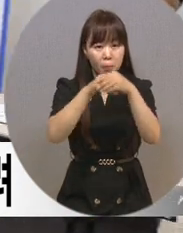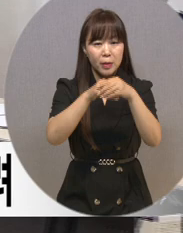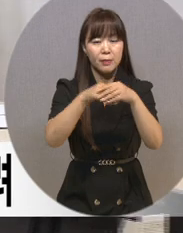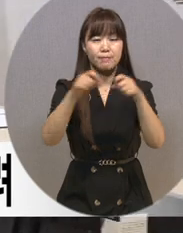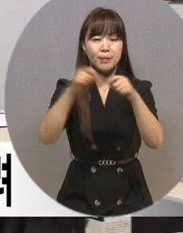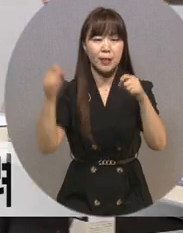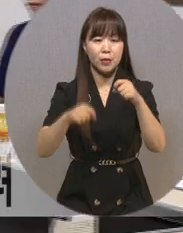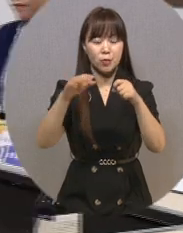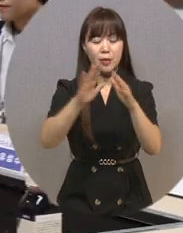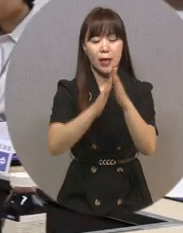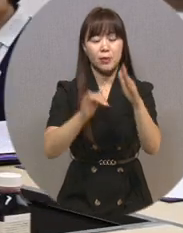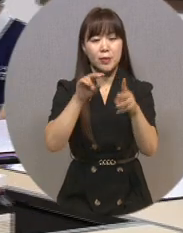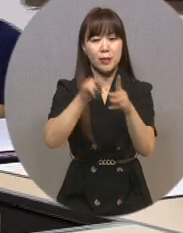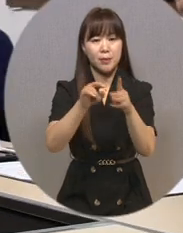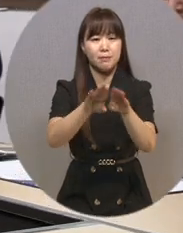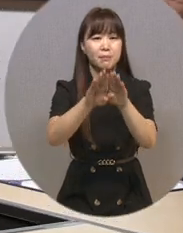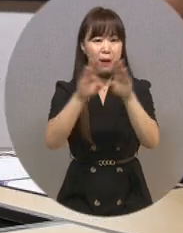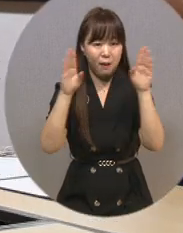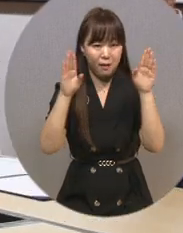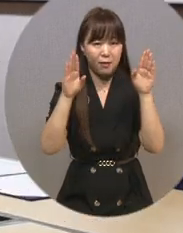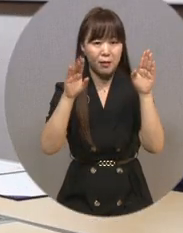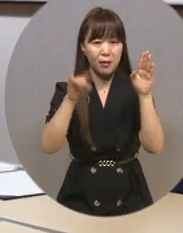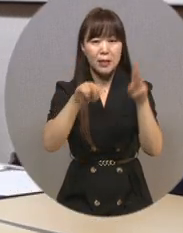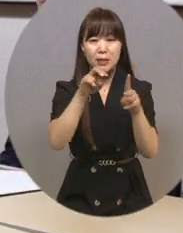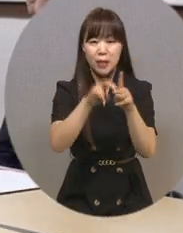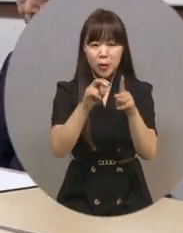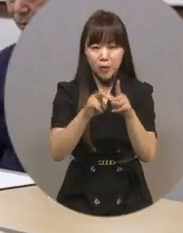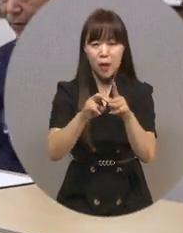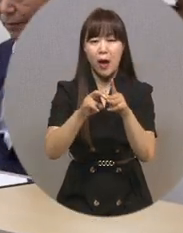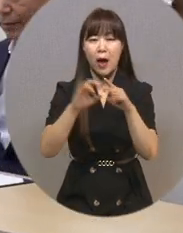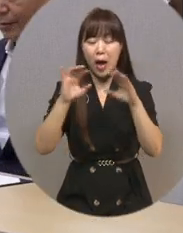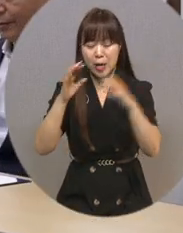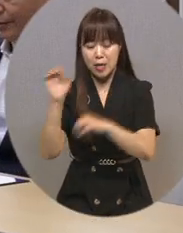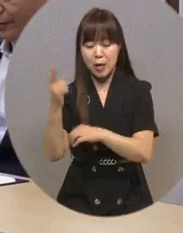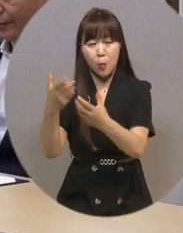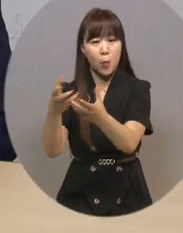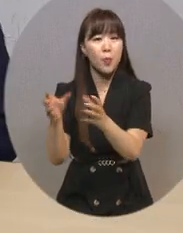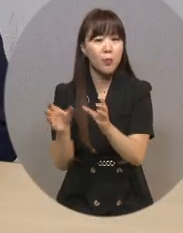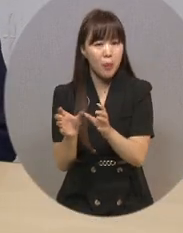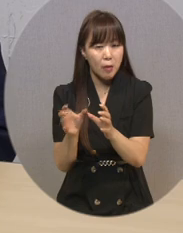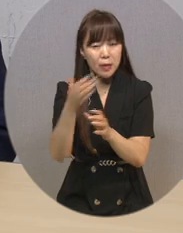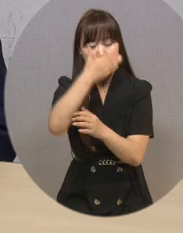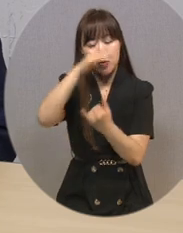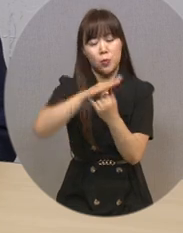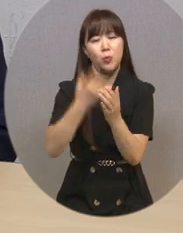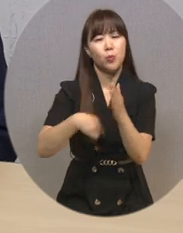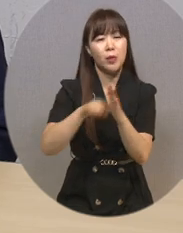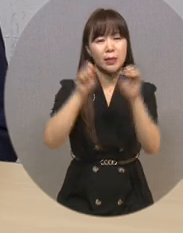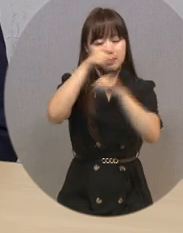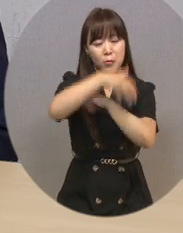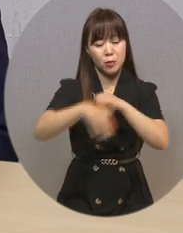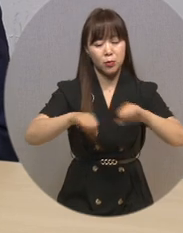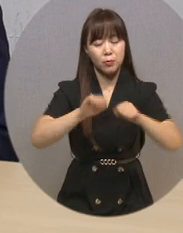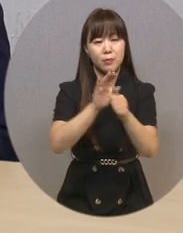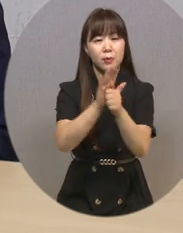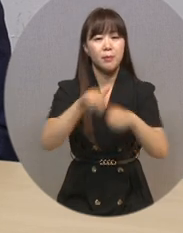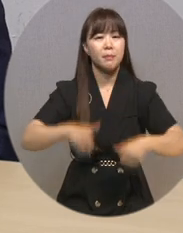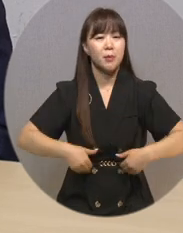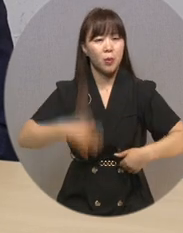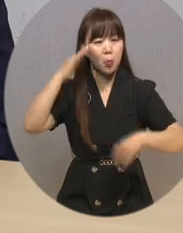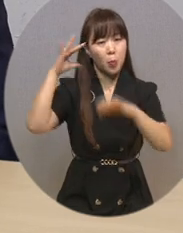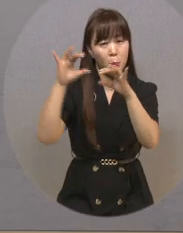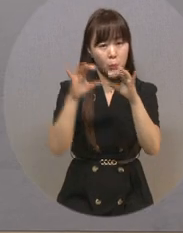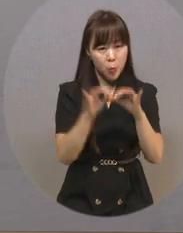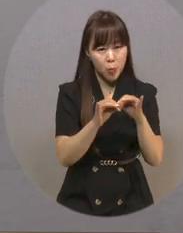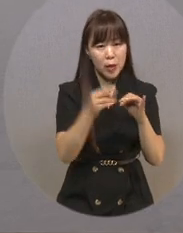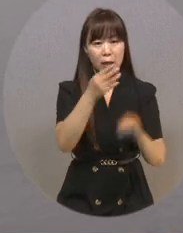가족센터에서 열렸습니다. 장성군 가족센터와 장선 유소년 야구단은 청소년을 위한 스포츠 활동 지원의 필요성에